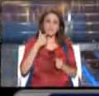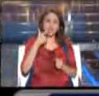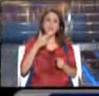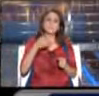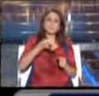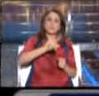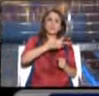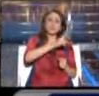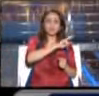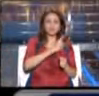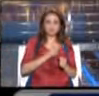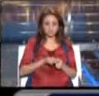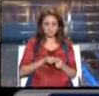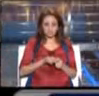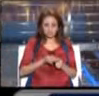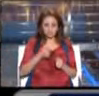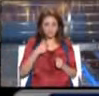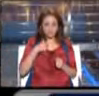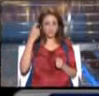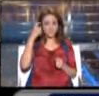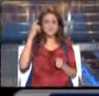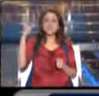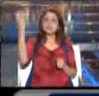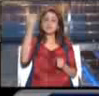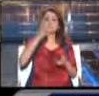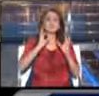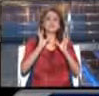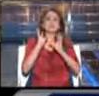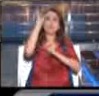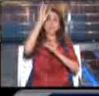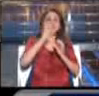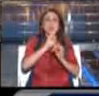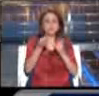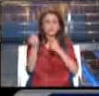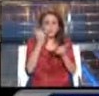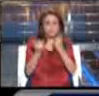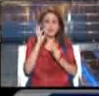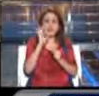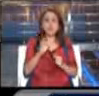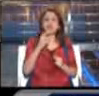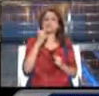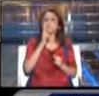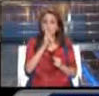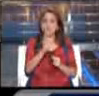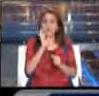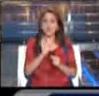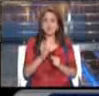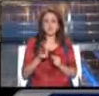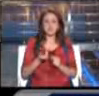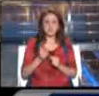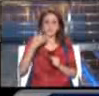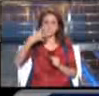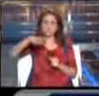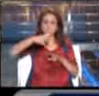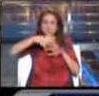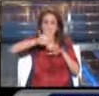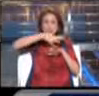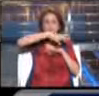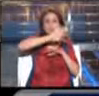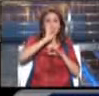زي في حاجات اولمبياد كتير ما نعرفش عنها حاجه زي السله. الاعلام الرياضي مش مدي لجميع المجالات حقها. بالنسبه